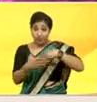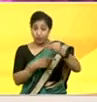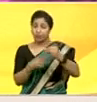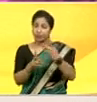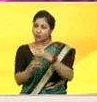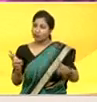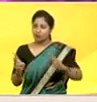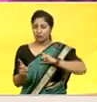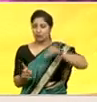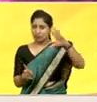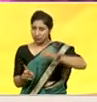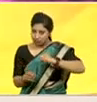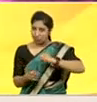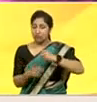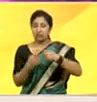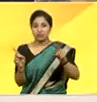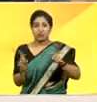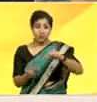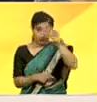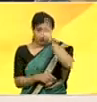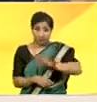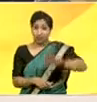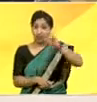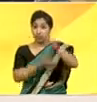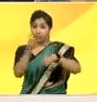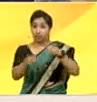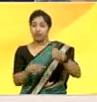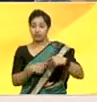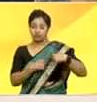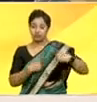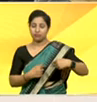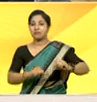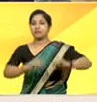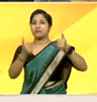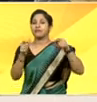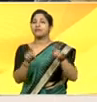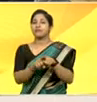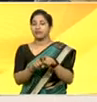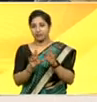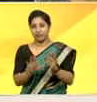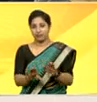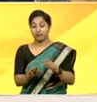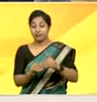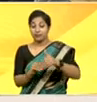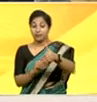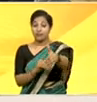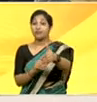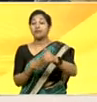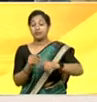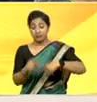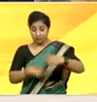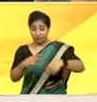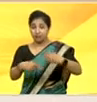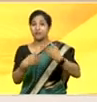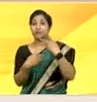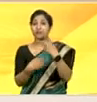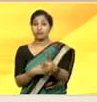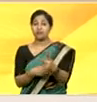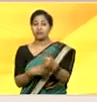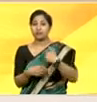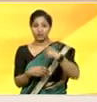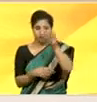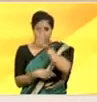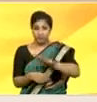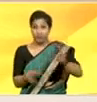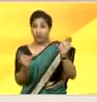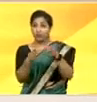जीतेंगे और देशवासियों का दिल भी जीतेंगे। आने वाले दिनों में मुझे